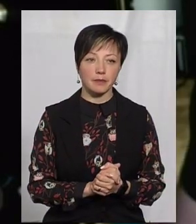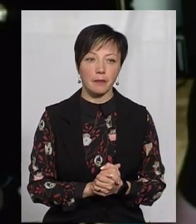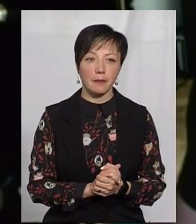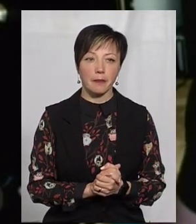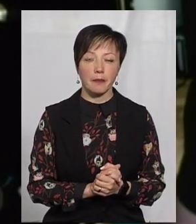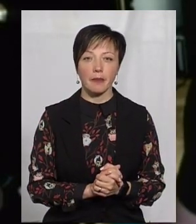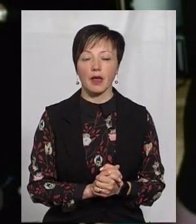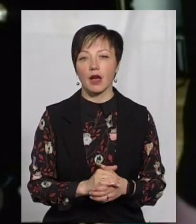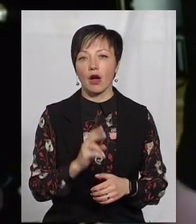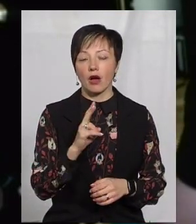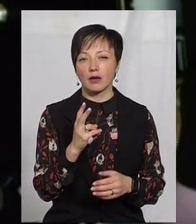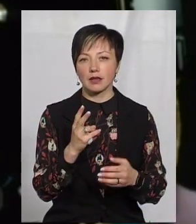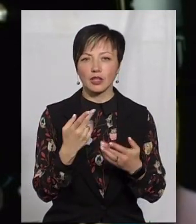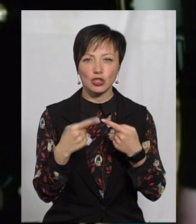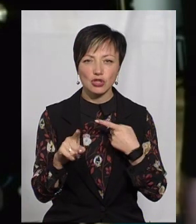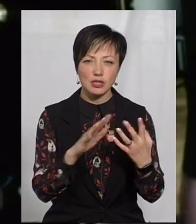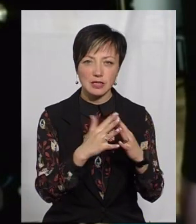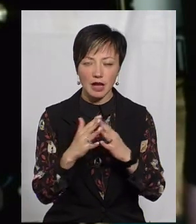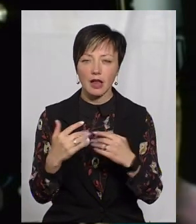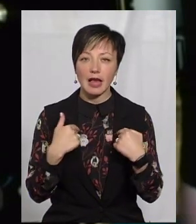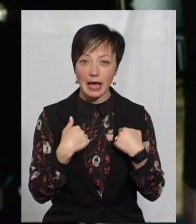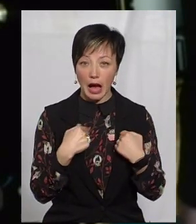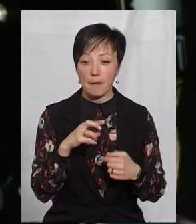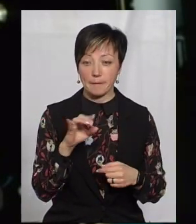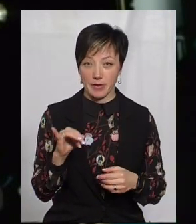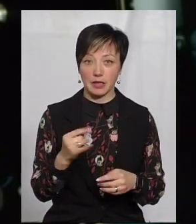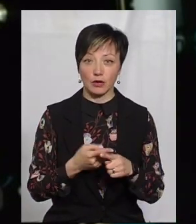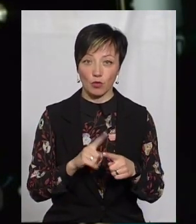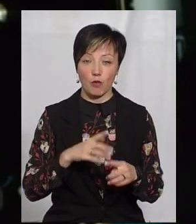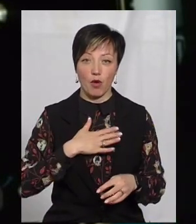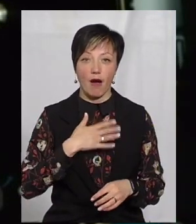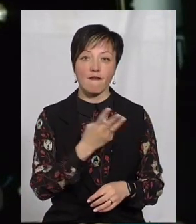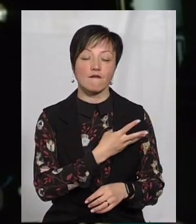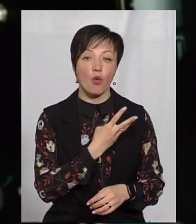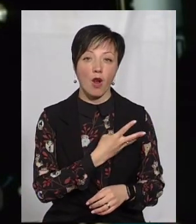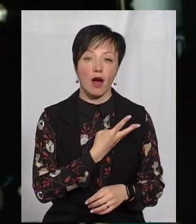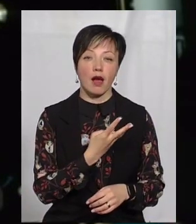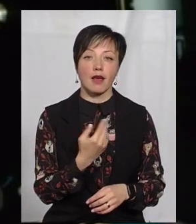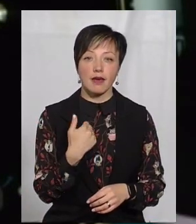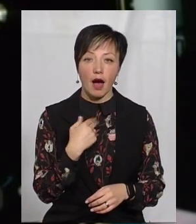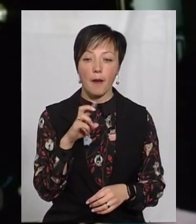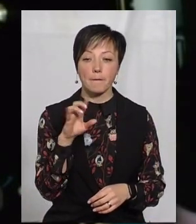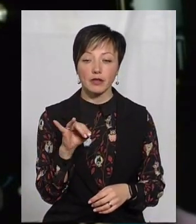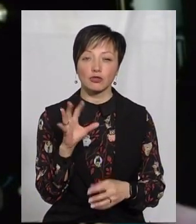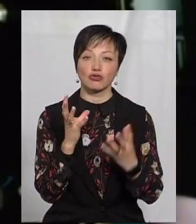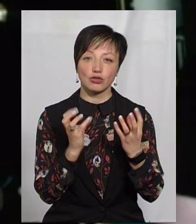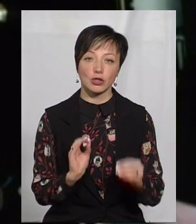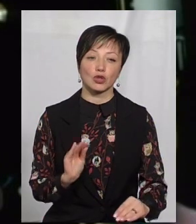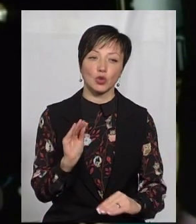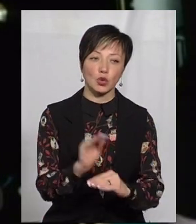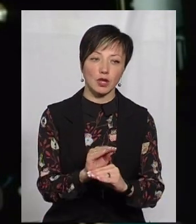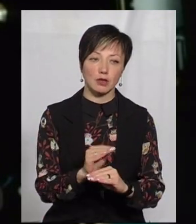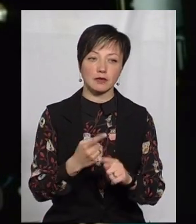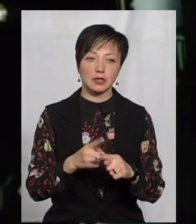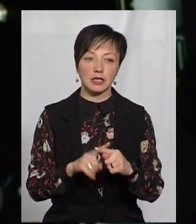це Чорнокозинці, і я би, ну, якщо б на то була моя воля, я би ще додавав у